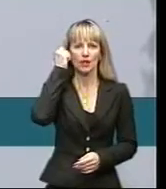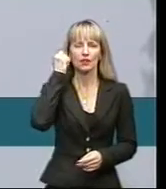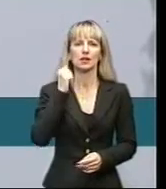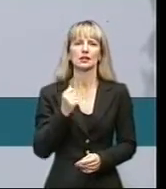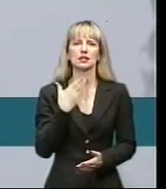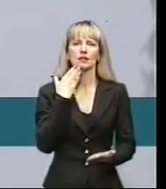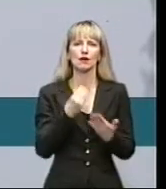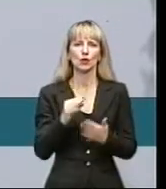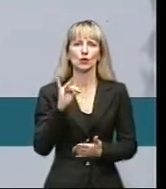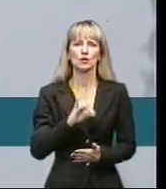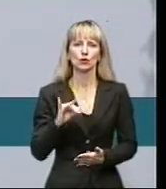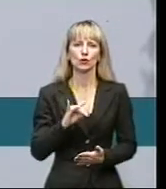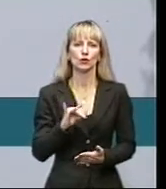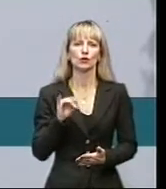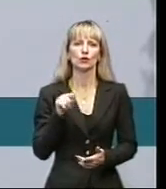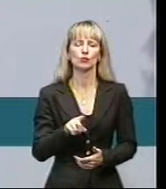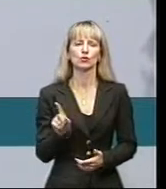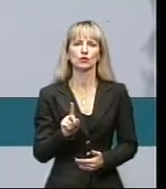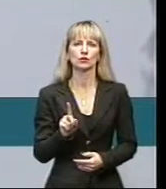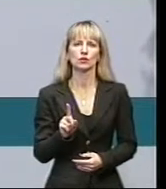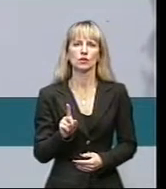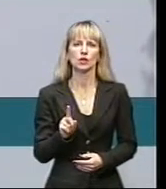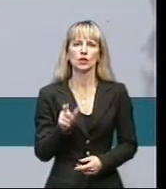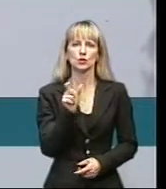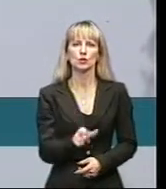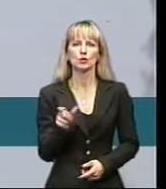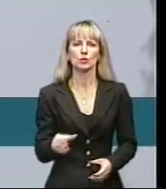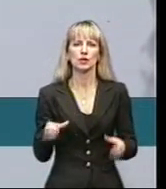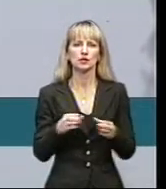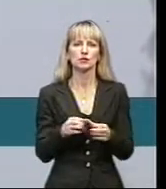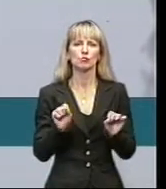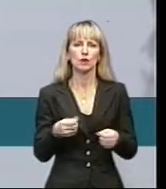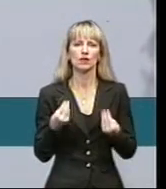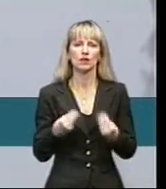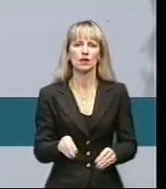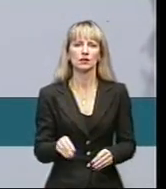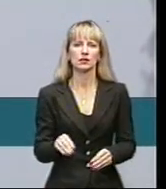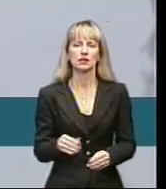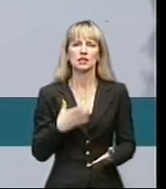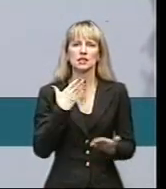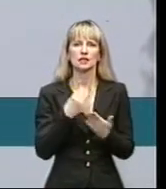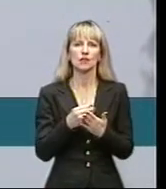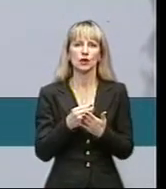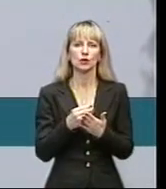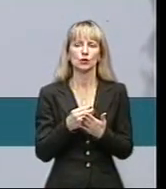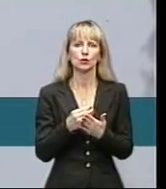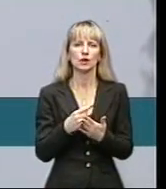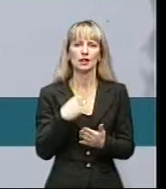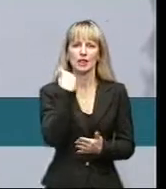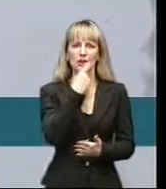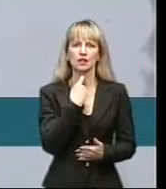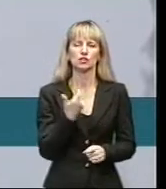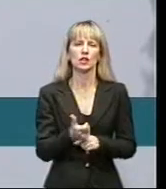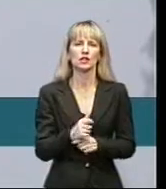свою історію, тому що суспільство може втратити ідентичність. Це найстрашніше